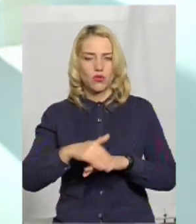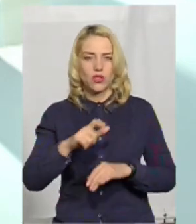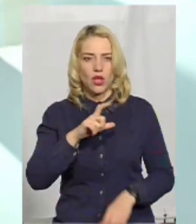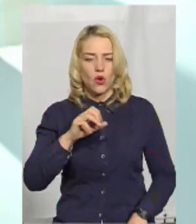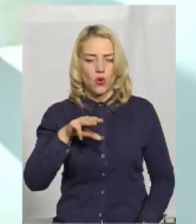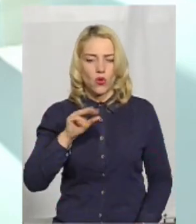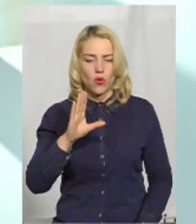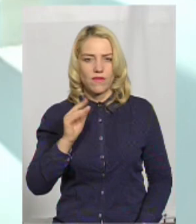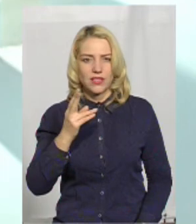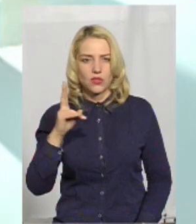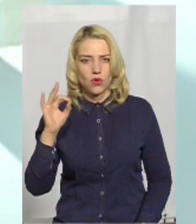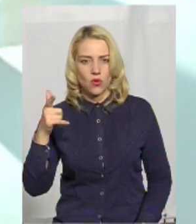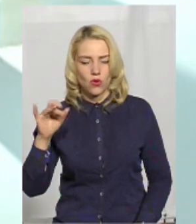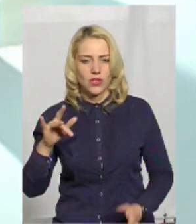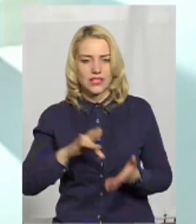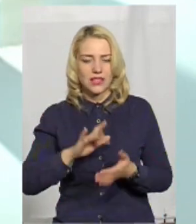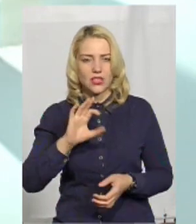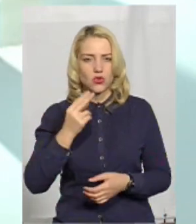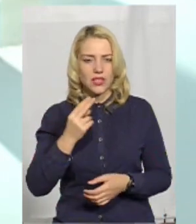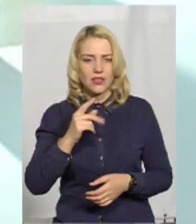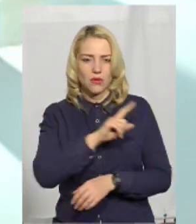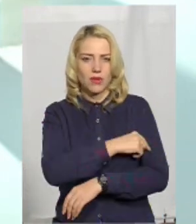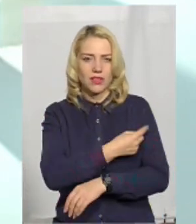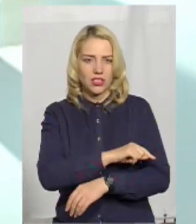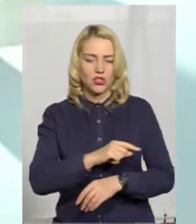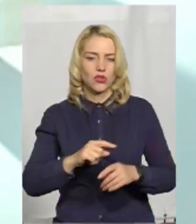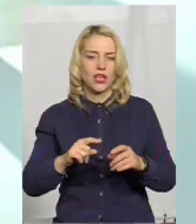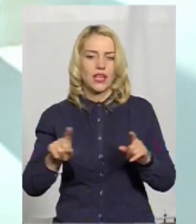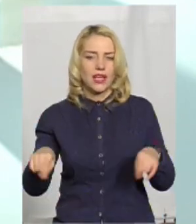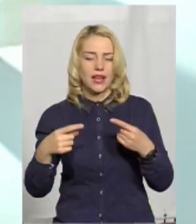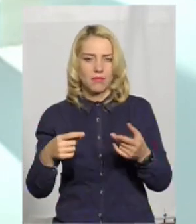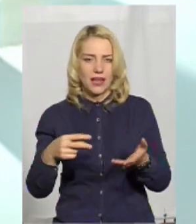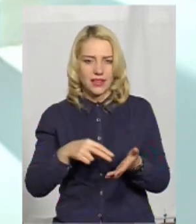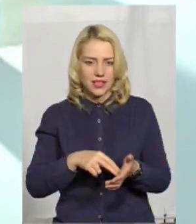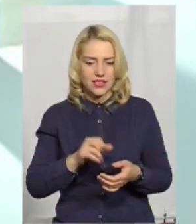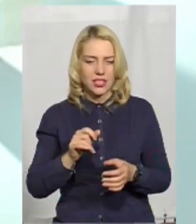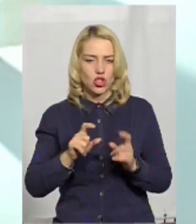і центри соціально-психологічної реабілітації, і школи-інтернати.